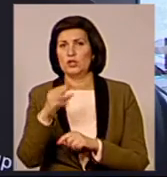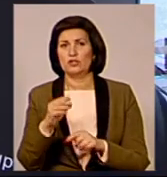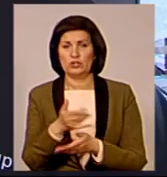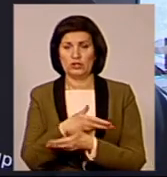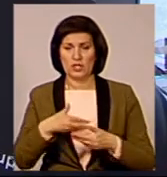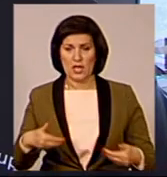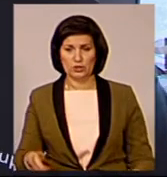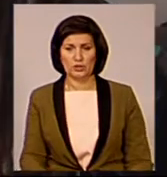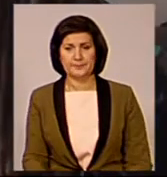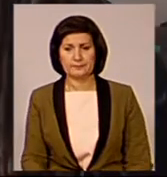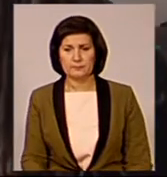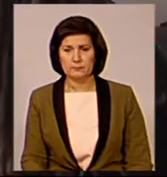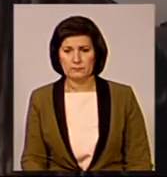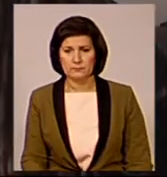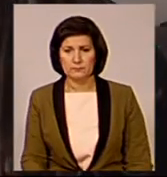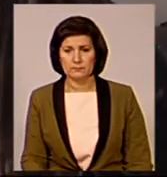наш.